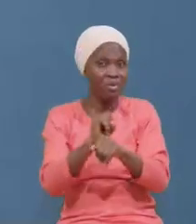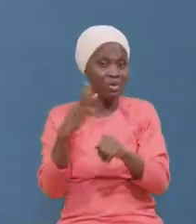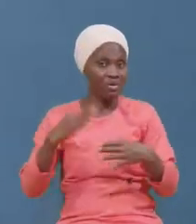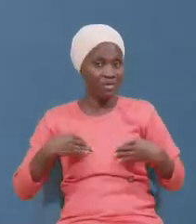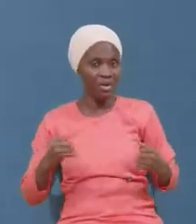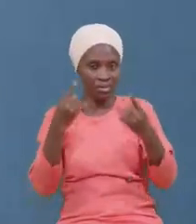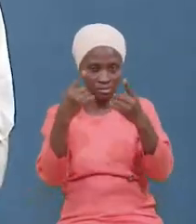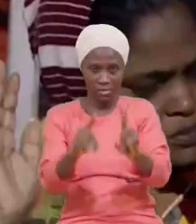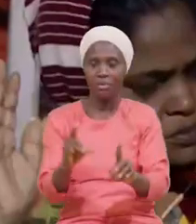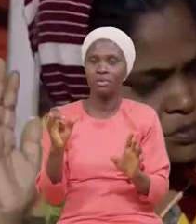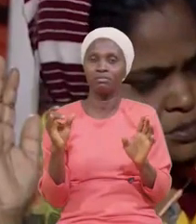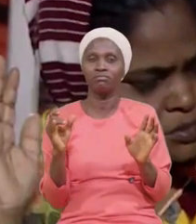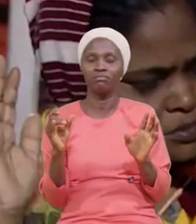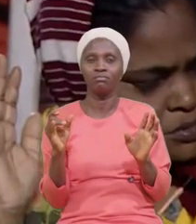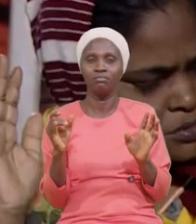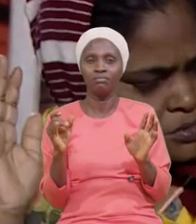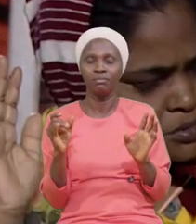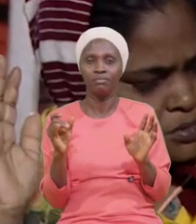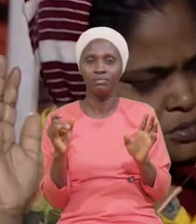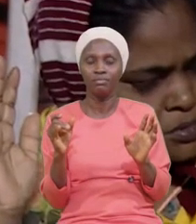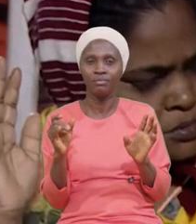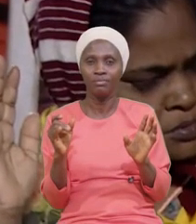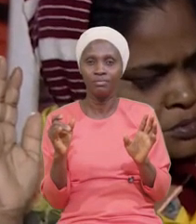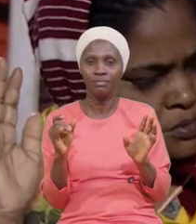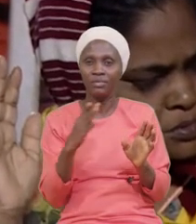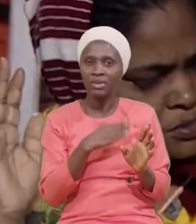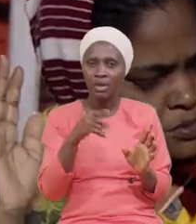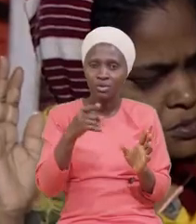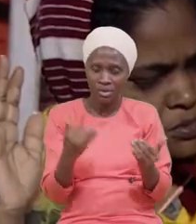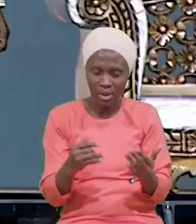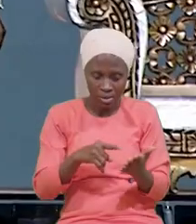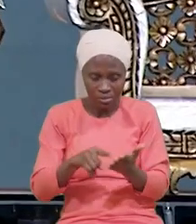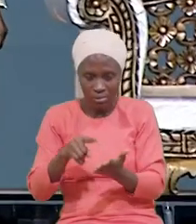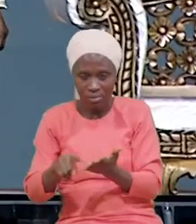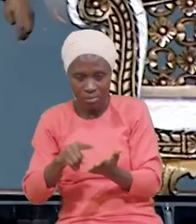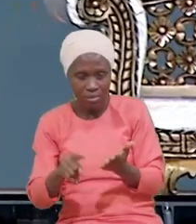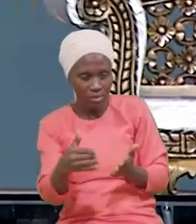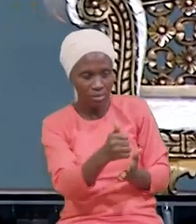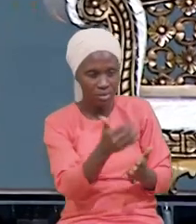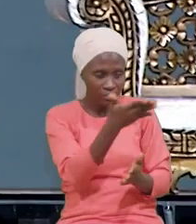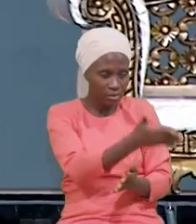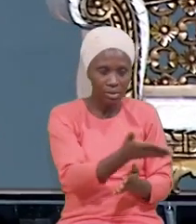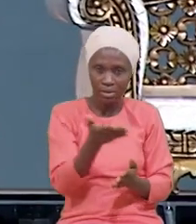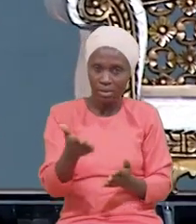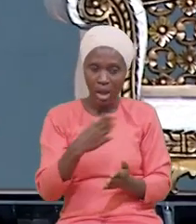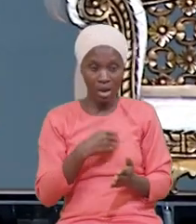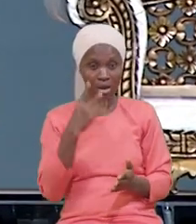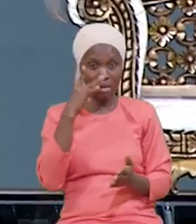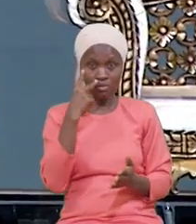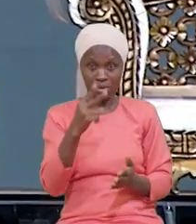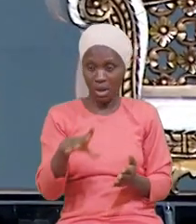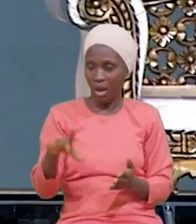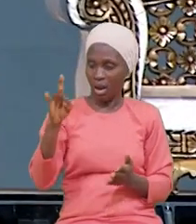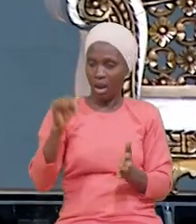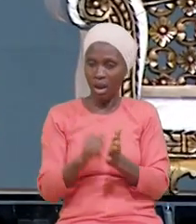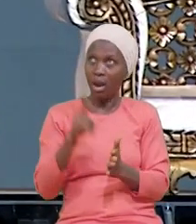healing takes place. Swasthata adbhuta karyam jarugutundi. And you check yourself there. Appudu meeru chusukondi. And you see he is